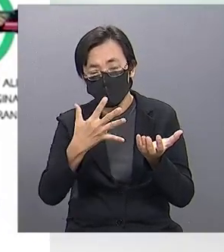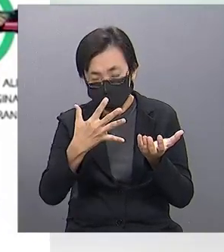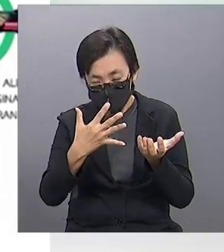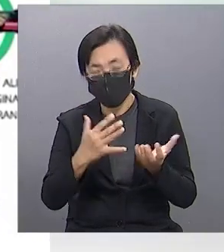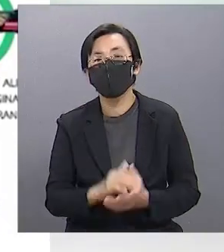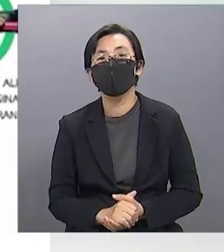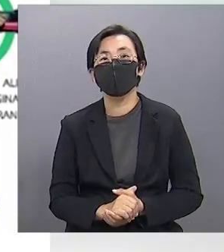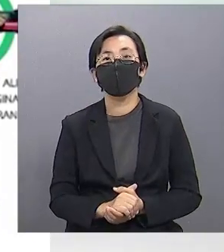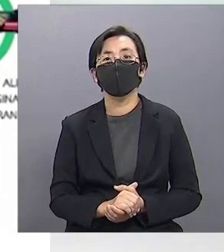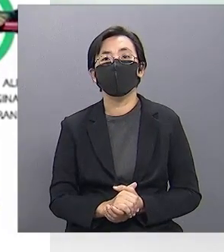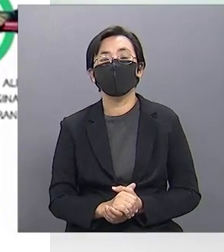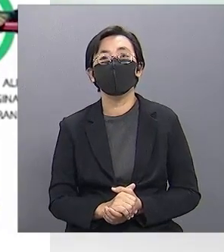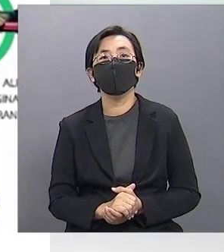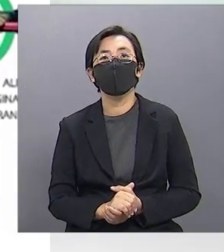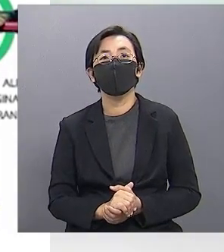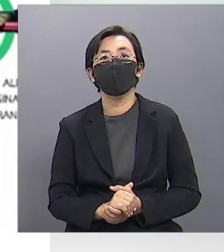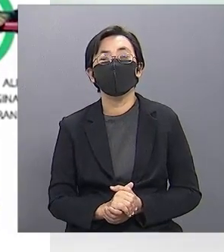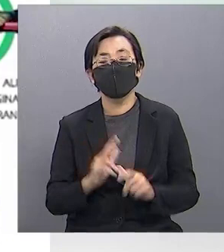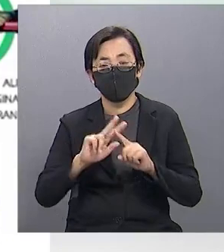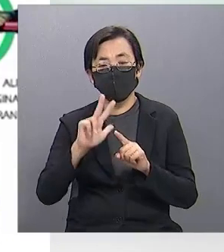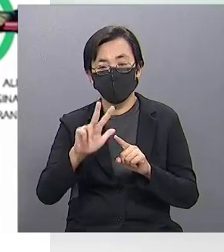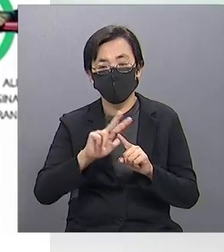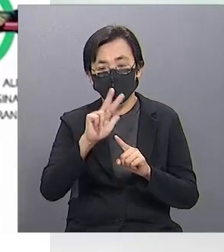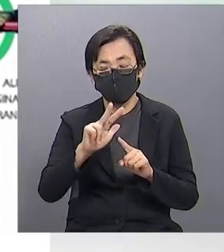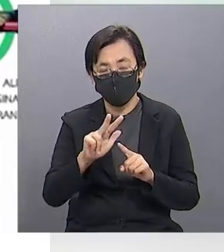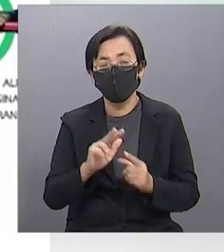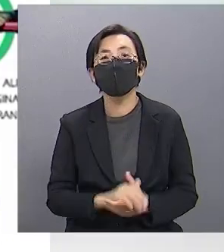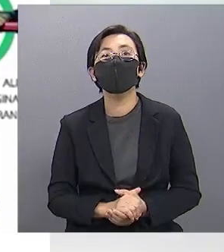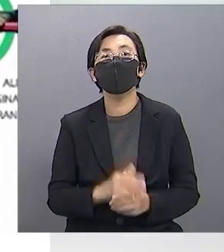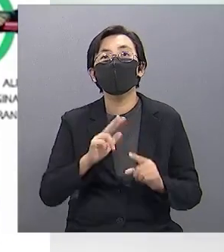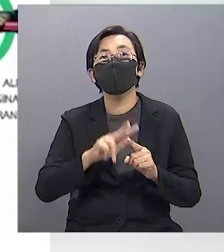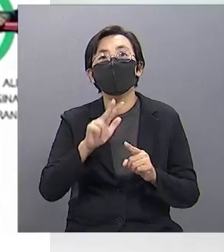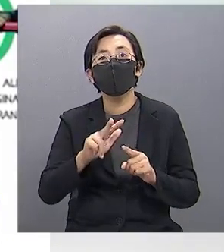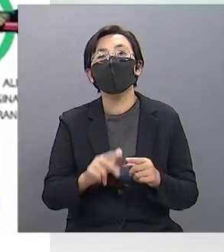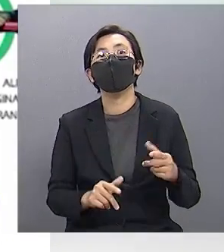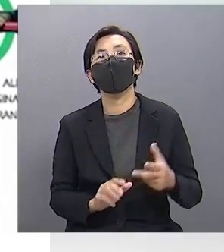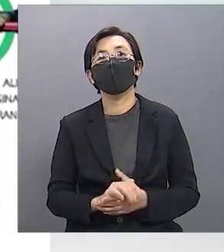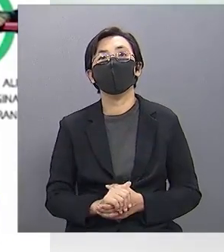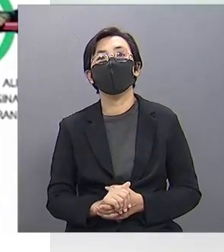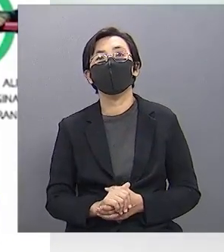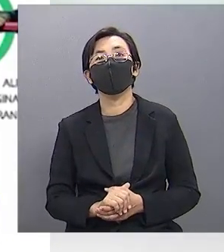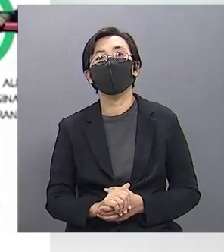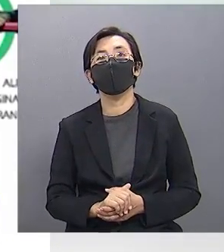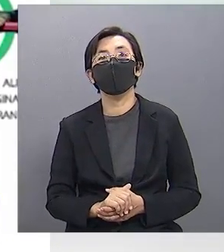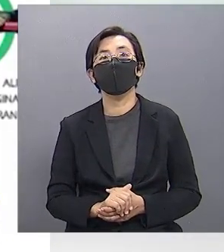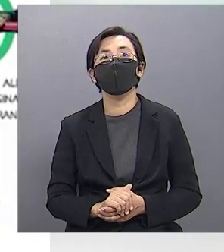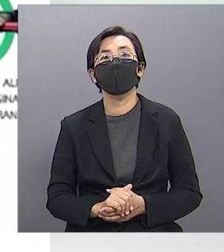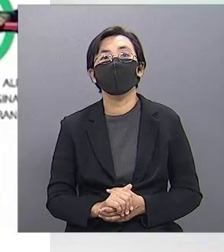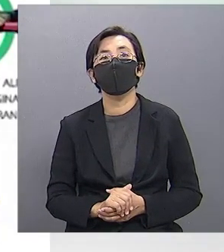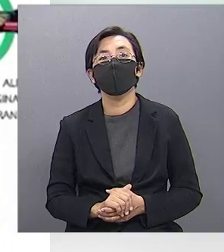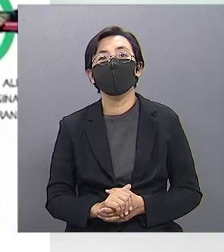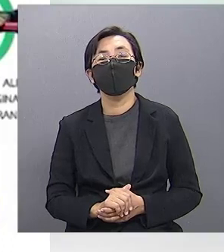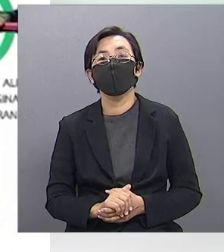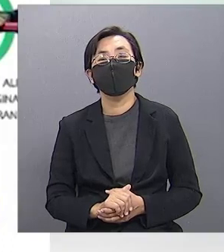แล้วก็ตัวอย่างที่3ที่เราสุ่มเก็บพบเซนเดลาฟินนะคะก็คือยี่ห้อม้าขาวคอฟ